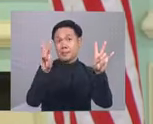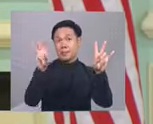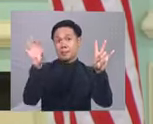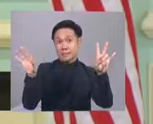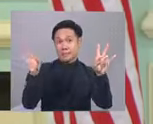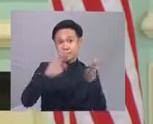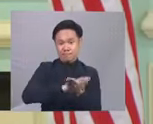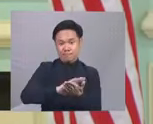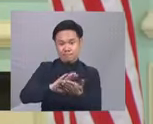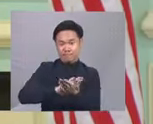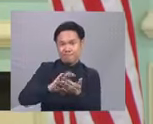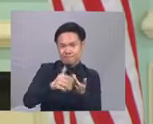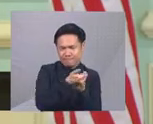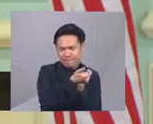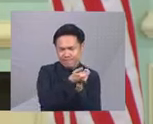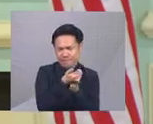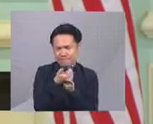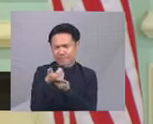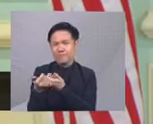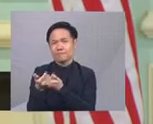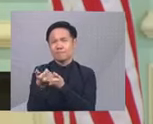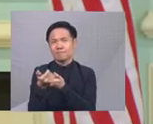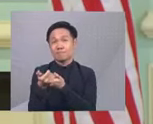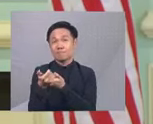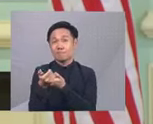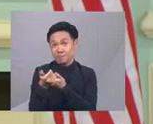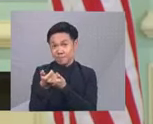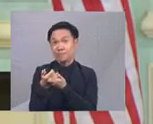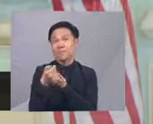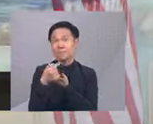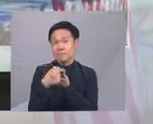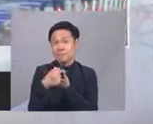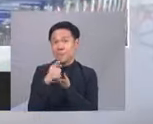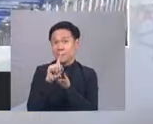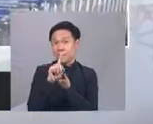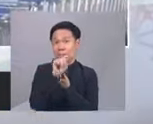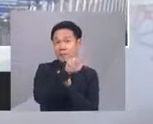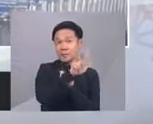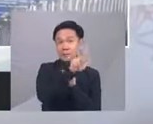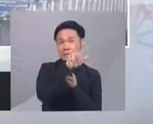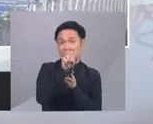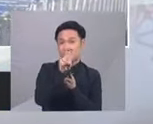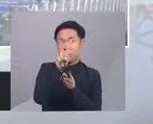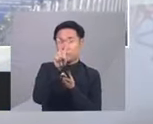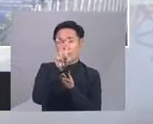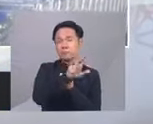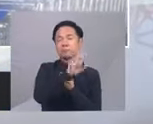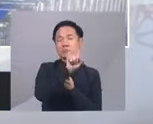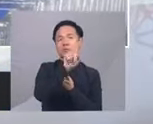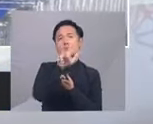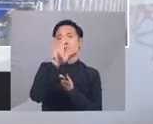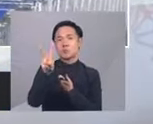7,469 operasi sanitasi yang merangkumi 132 zon.